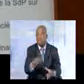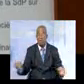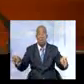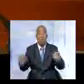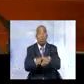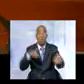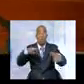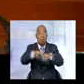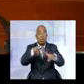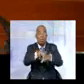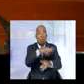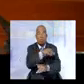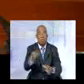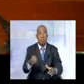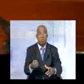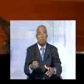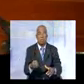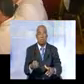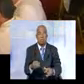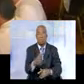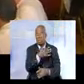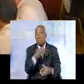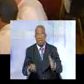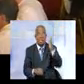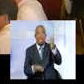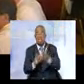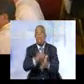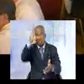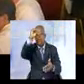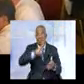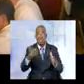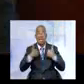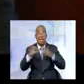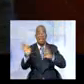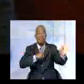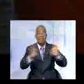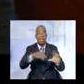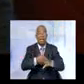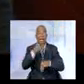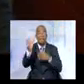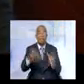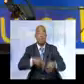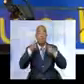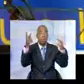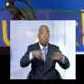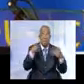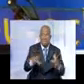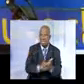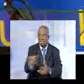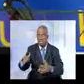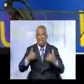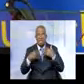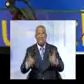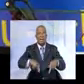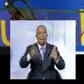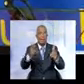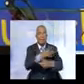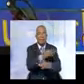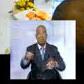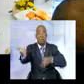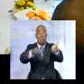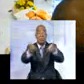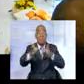par messieurs Joël Ounsinou et Luc Caillé. Les échanges qui ont suivi ont permis aux opérateurs économiques d'affiner leur